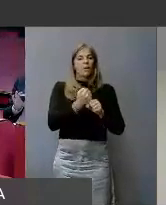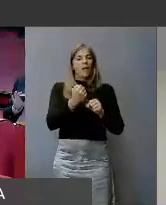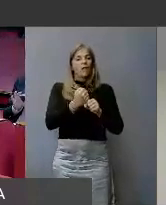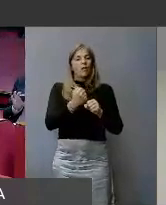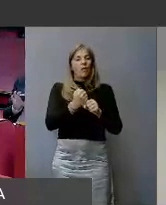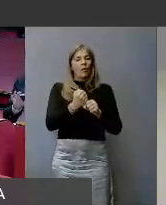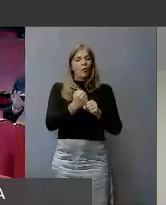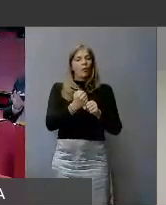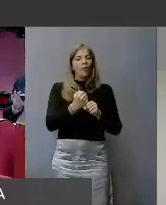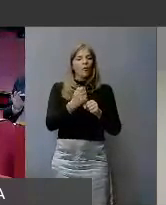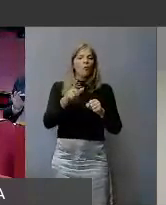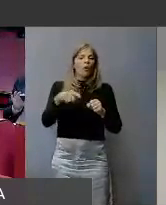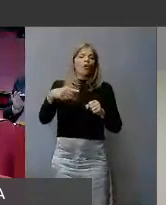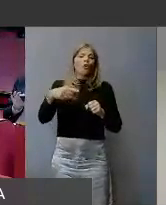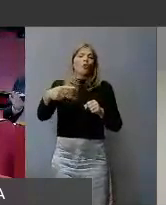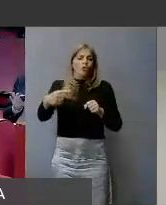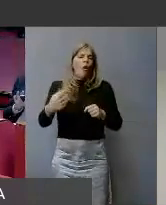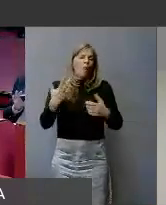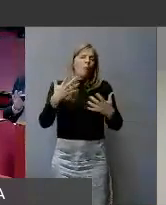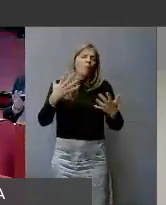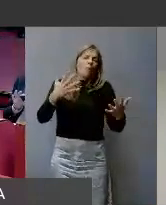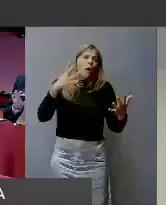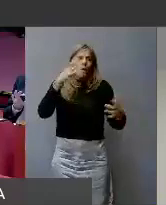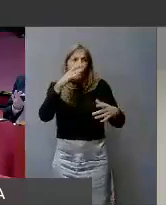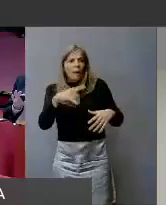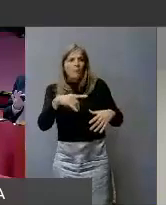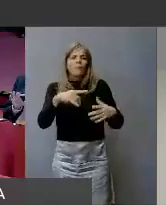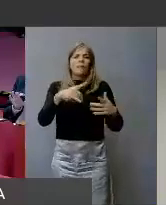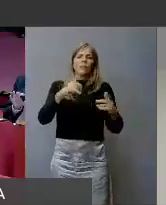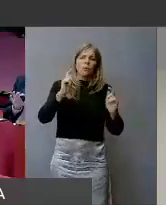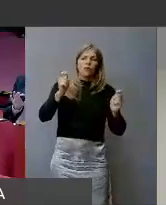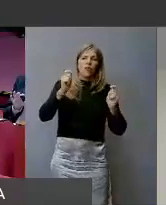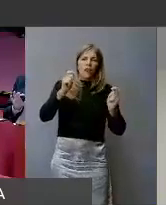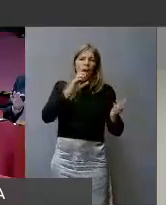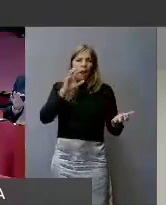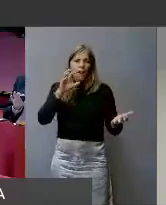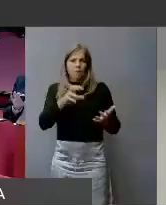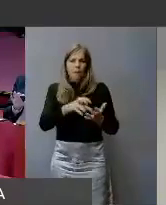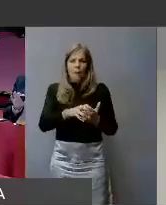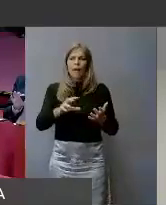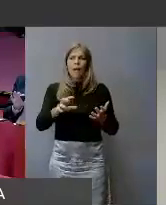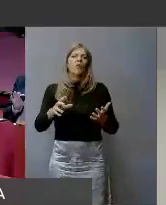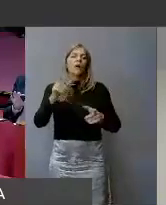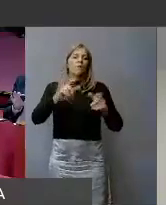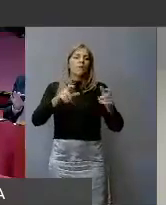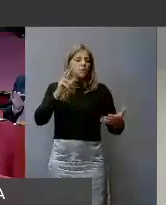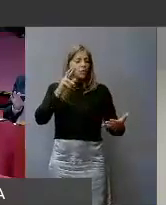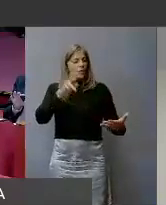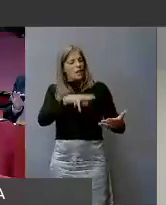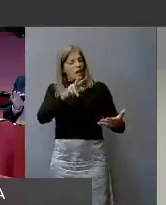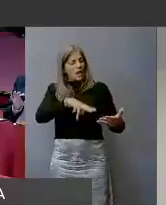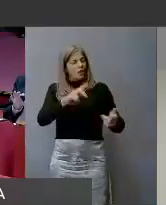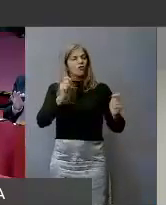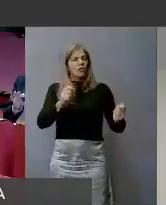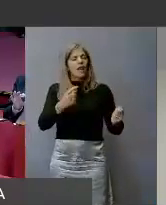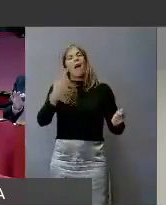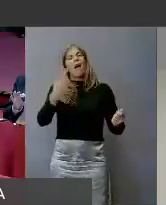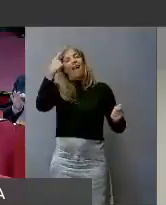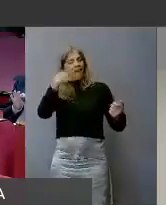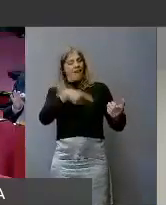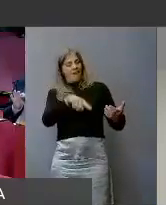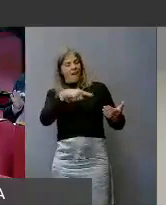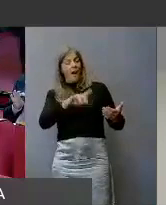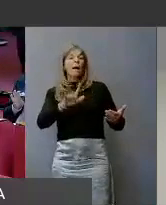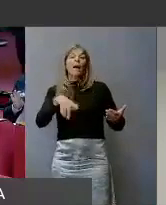stato modo dopo come sempre successivamente di fare delle dichiarazioni giornali cui legge i giornali lo viene a sapere è però ecco